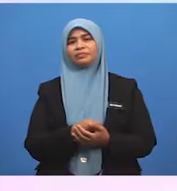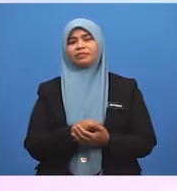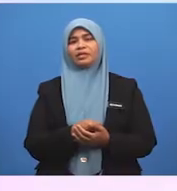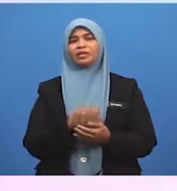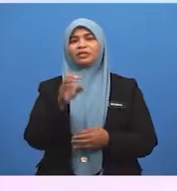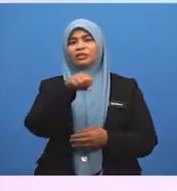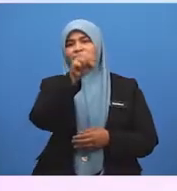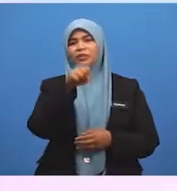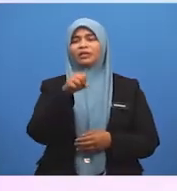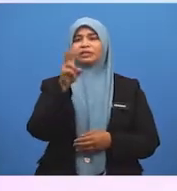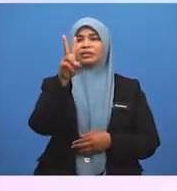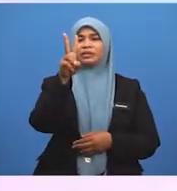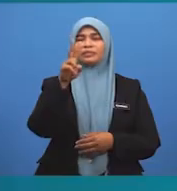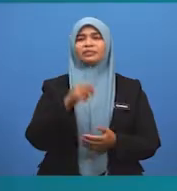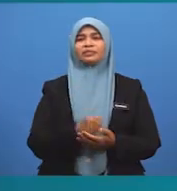Soalan kedua,